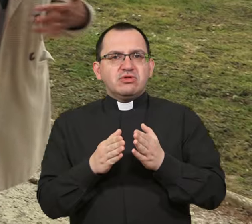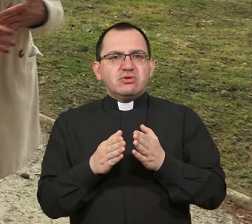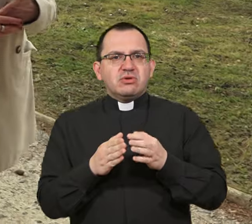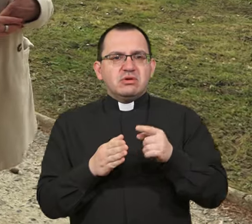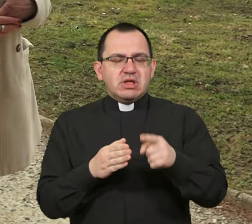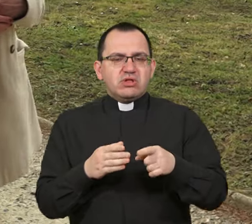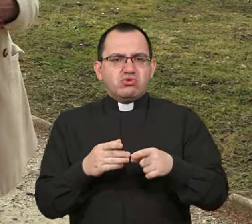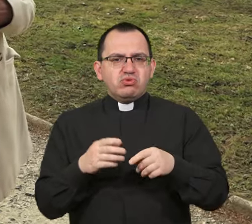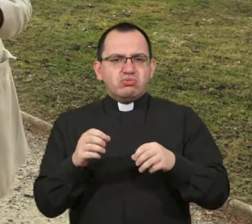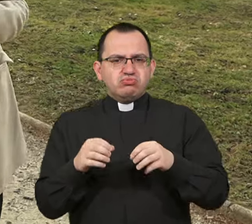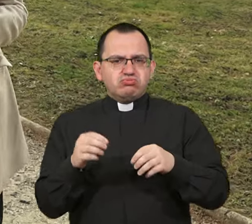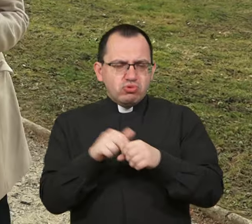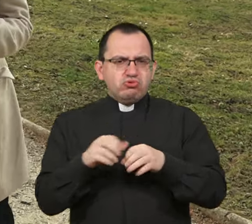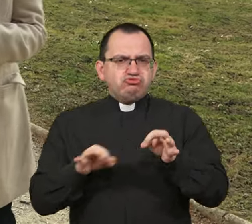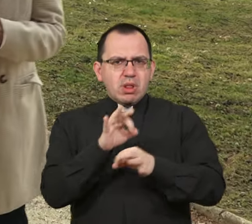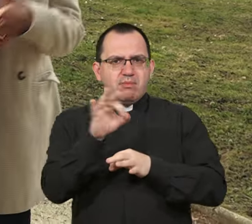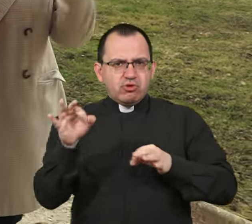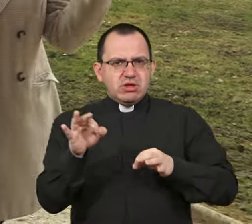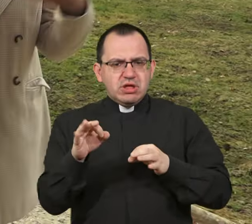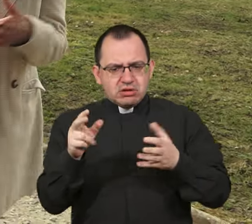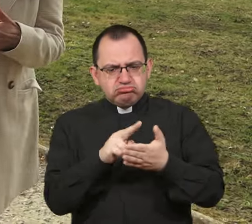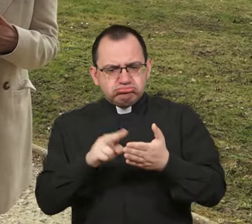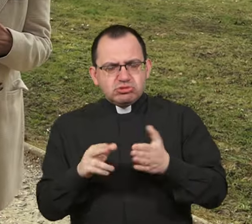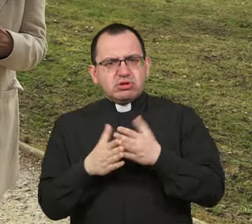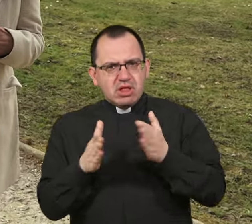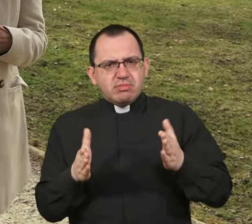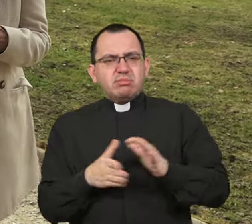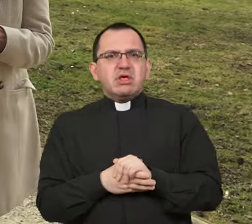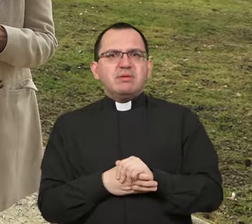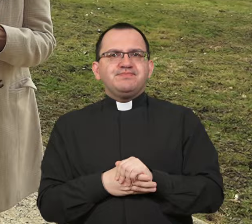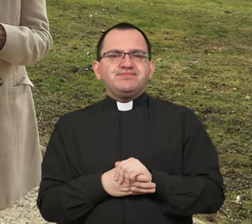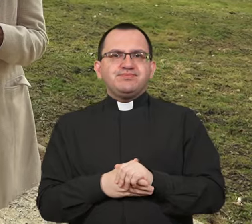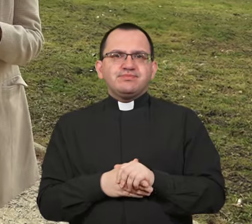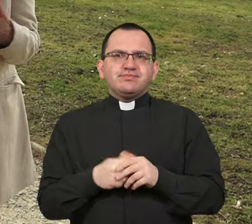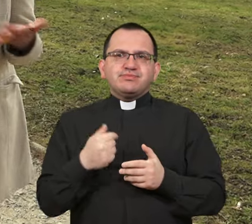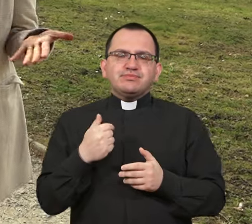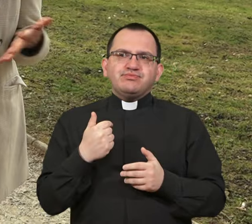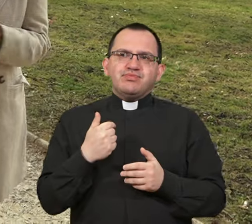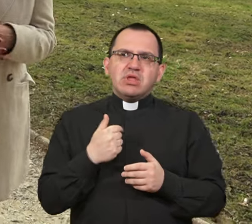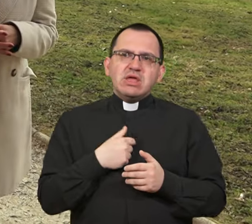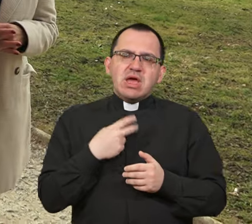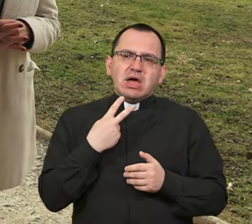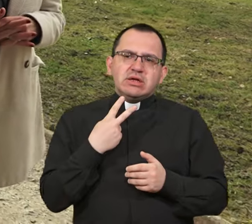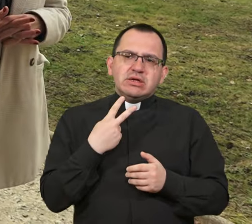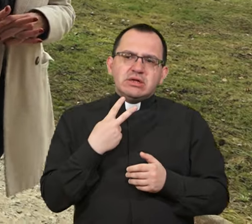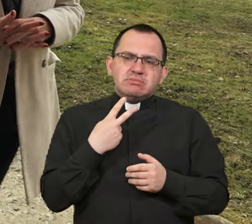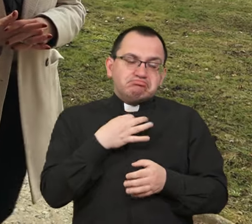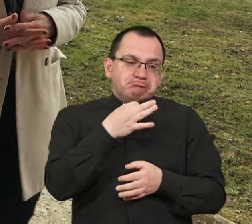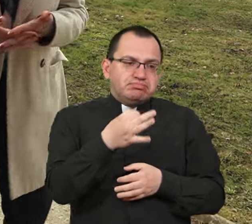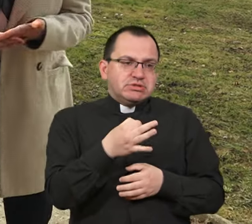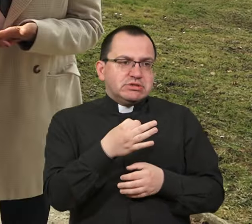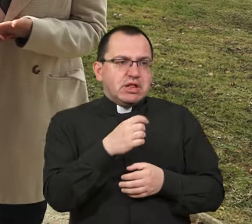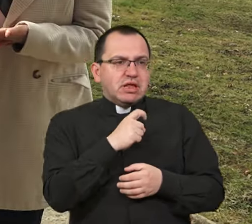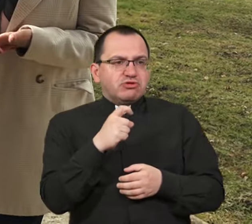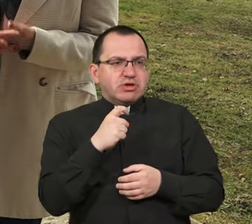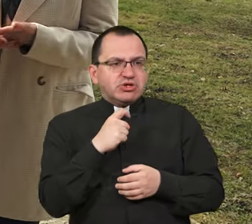aktivno sudjelovala u nekim tim susretima tu u našoj okolici. I onda sam vidjela i nekako sam pitala našeg župnika Tomislava